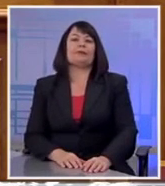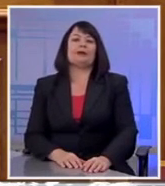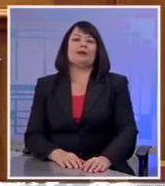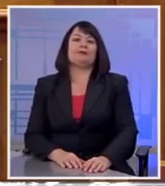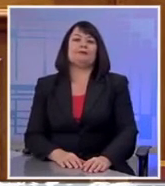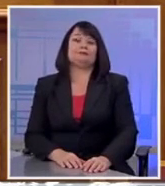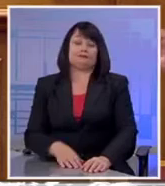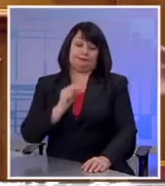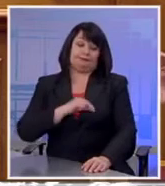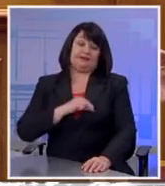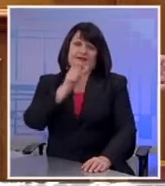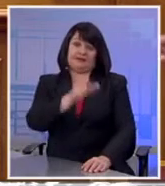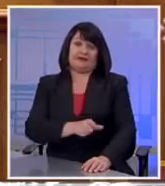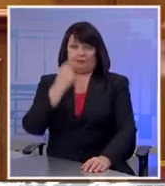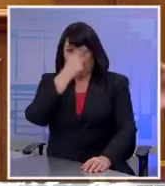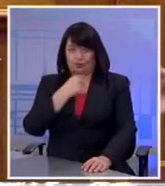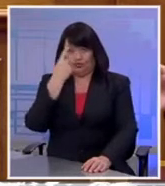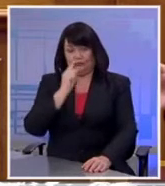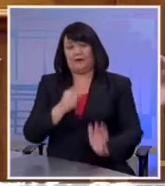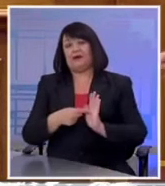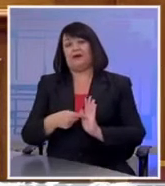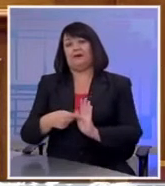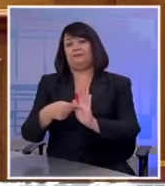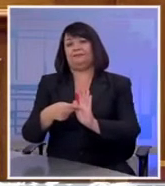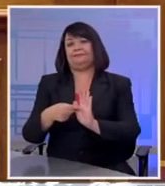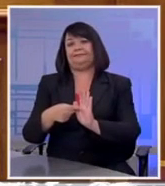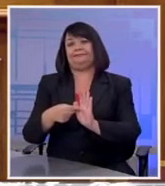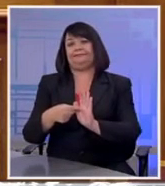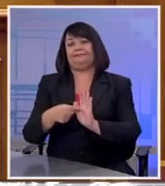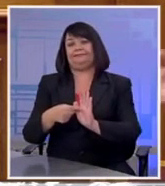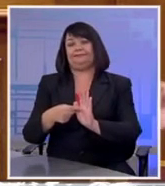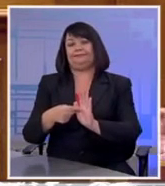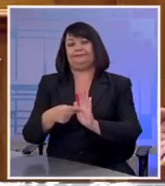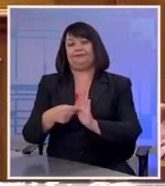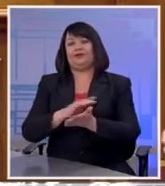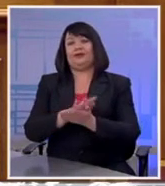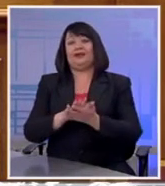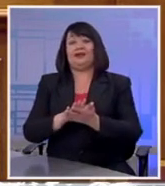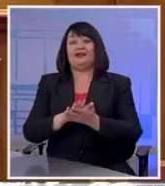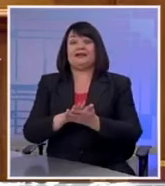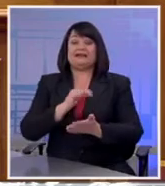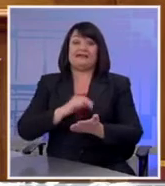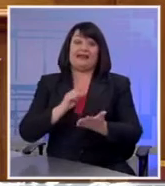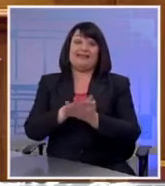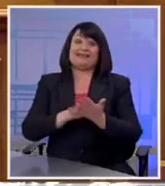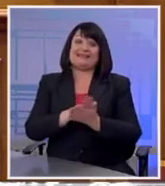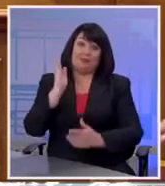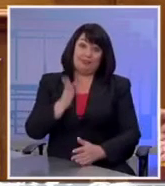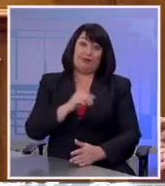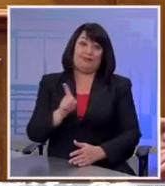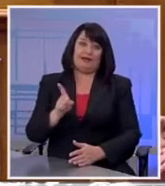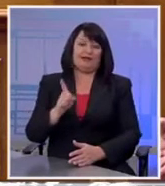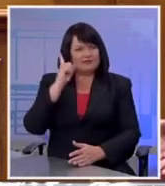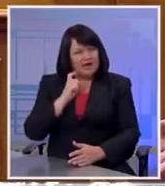Δεν συμφέρει και εσάς προσωπικά να εμφανιστείτε, δηλαδή, ως διώκτης της θρησκείας. Που ξέρω ότι δεν